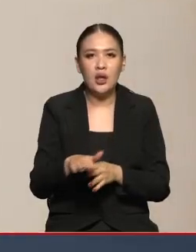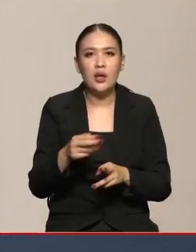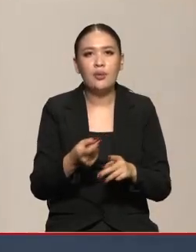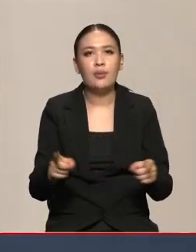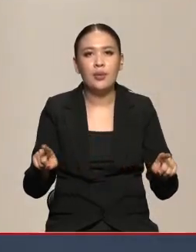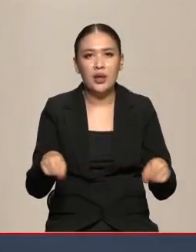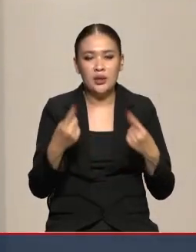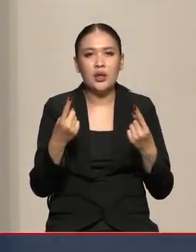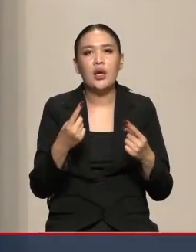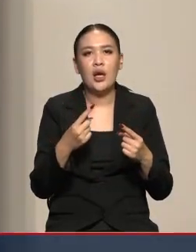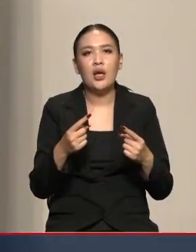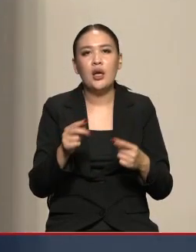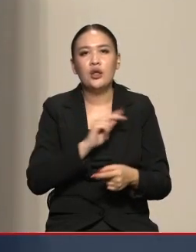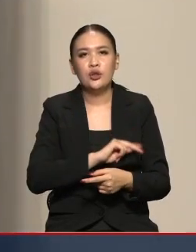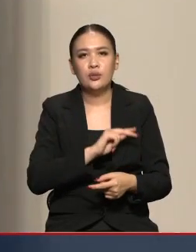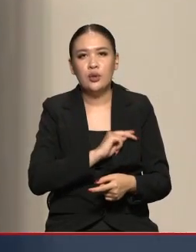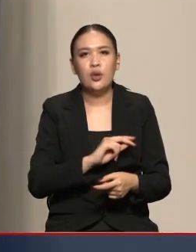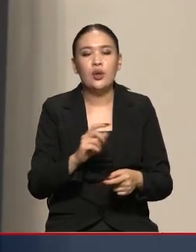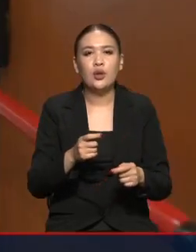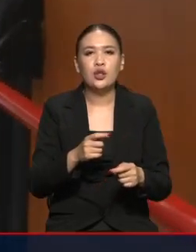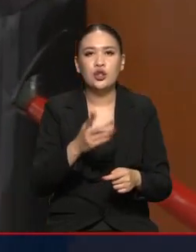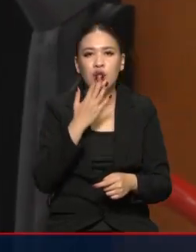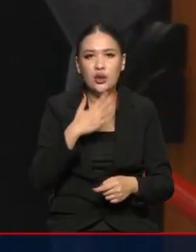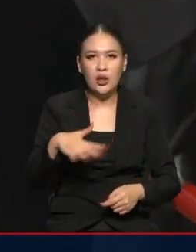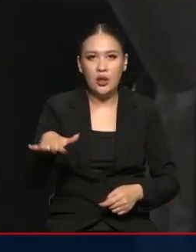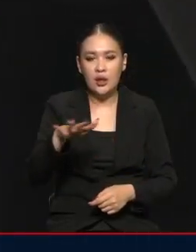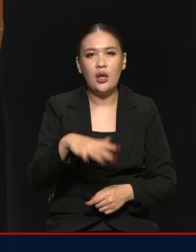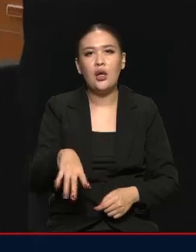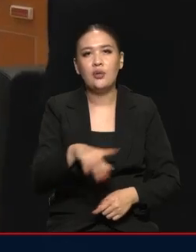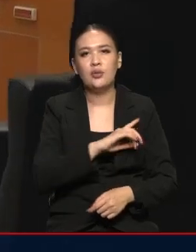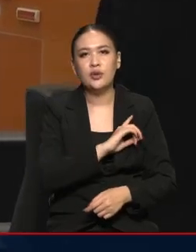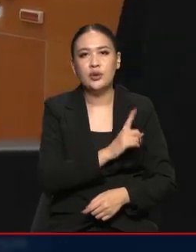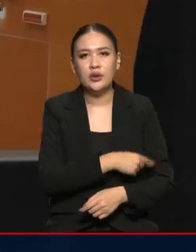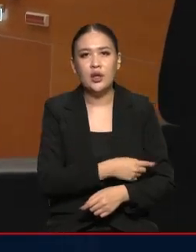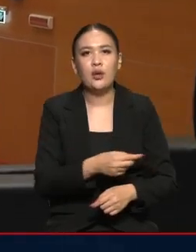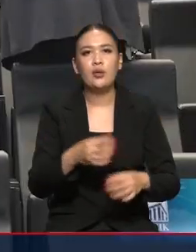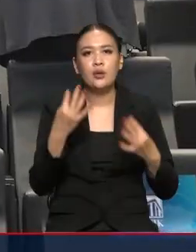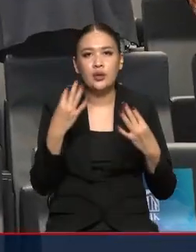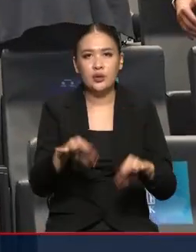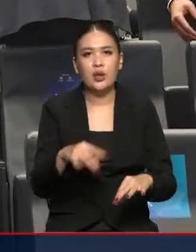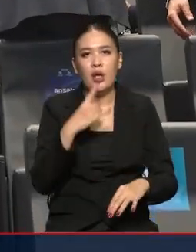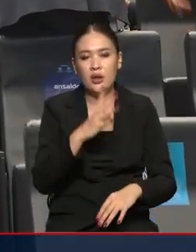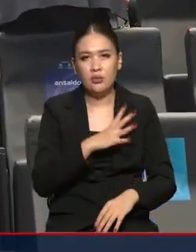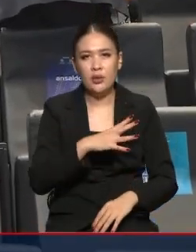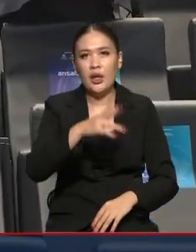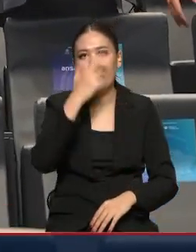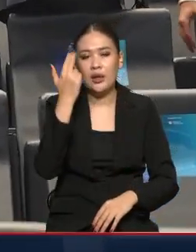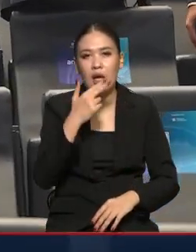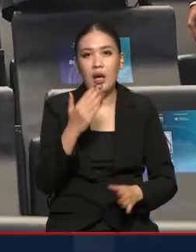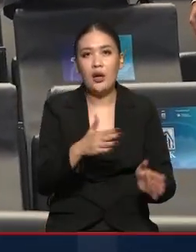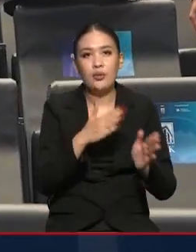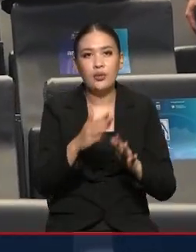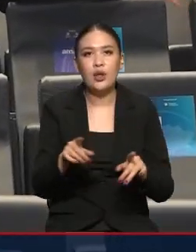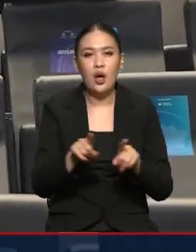компаниялармен бірлескен кәсіпорындар құрып, өнімдерімізді шетелдерде белсенді саудалауға мүмкіндік беретінін айтты. Италия тарапыда